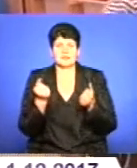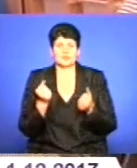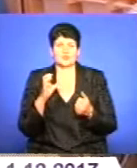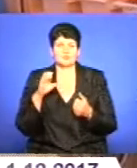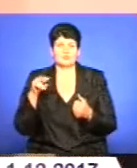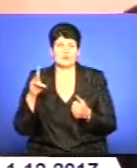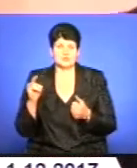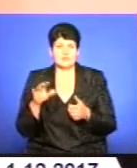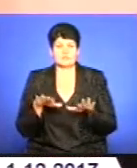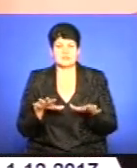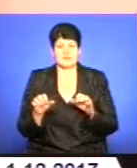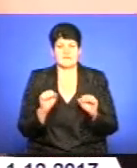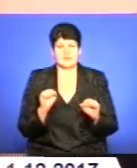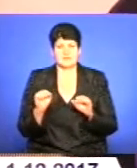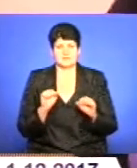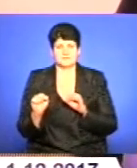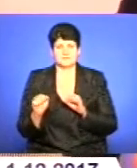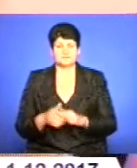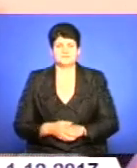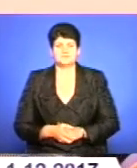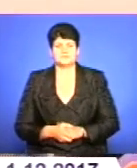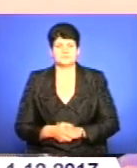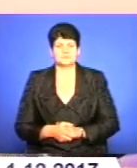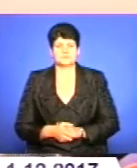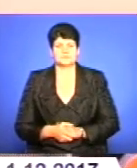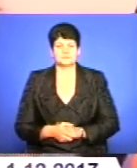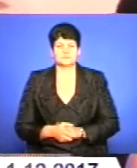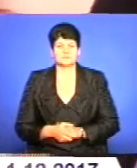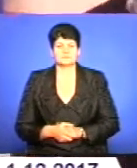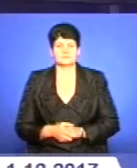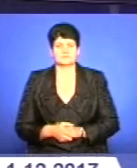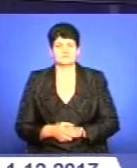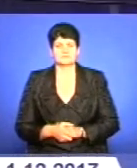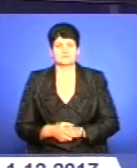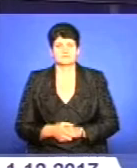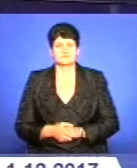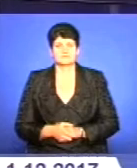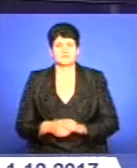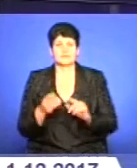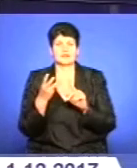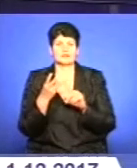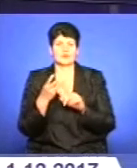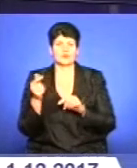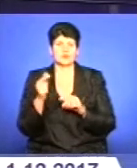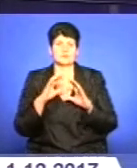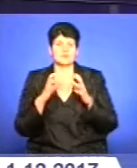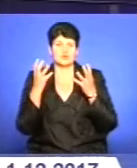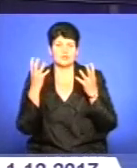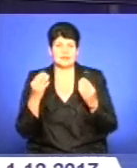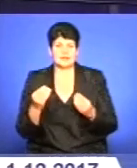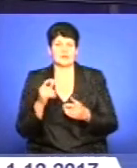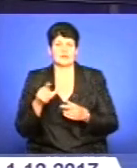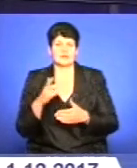чи місцевої влади. Анастасія Чечко, Андрій Бодак, Вісті ТТБ. 3 грудня – Міжнародний день людей